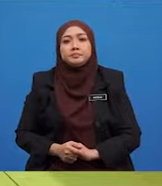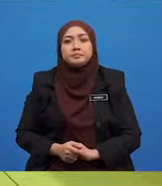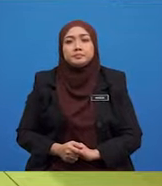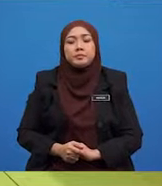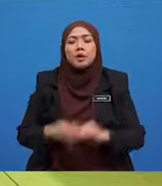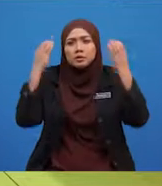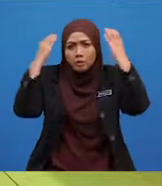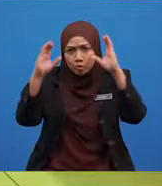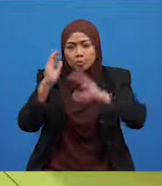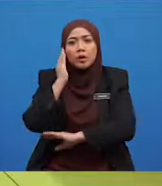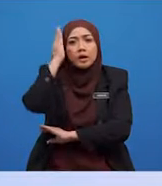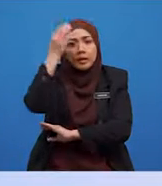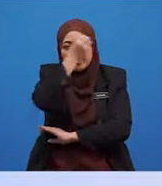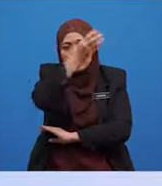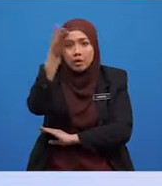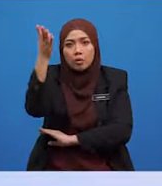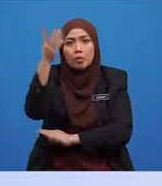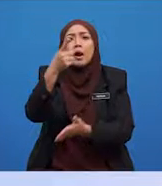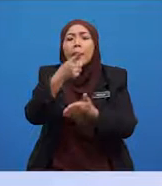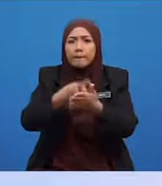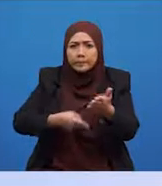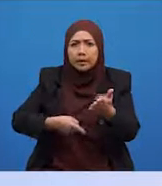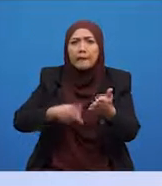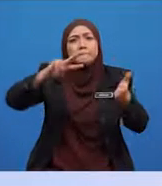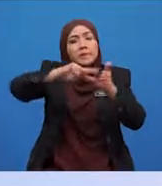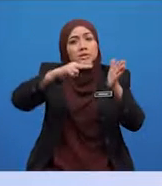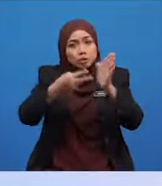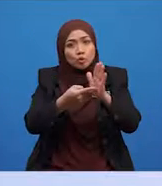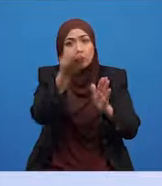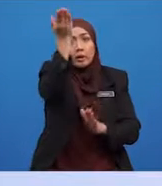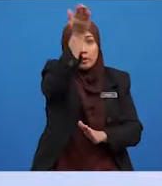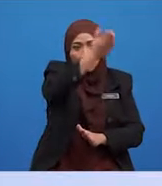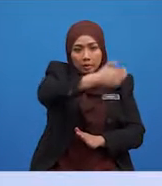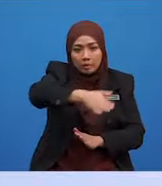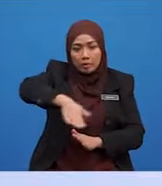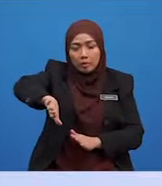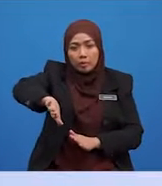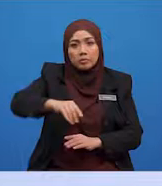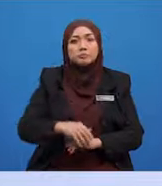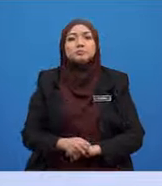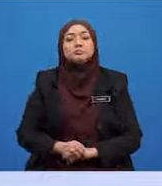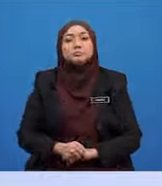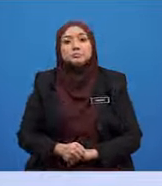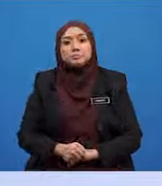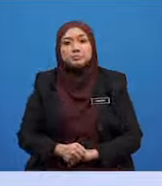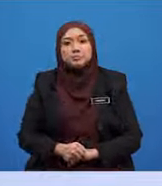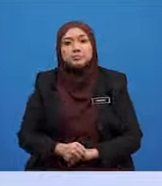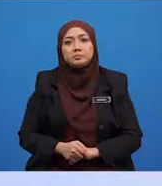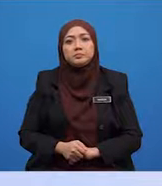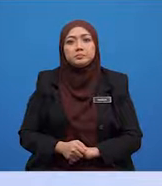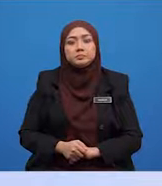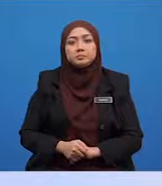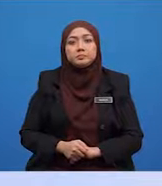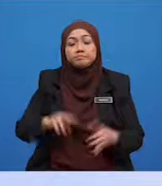akan terangkan apakah lengkok bulatan. Lengkok ialah sebahagian